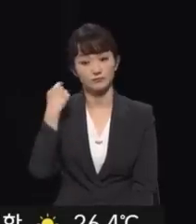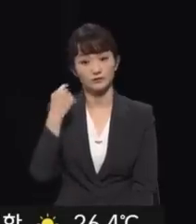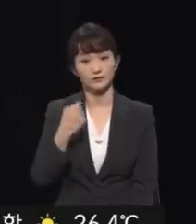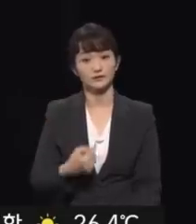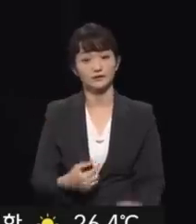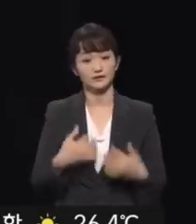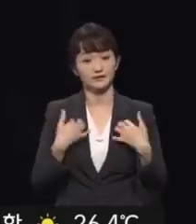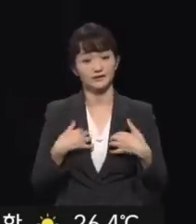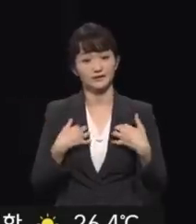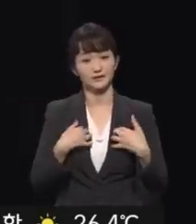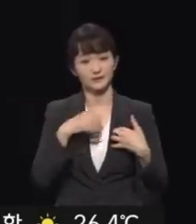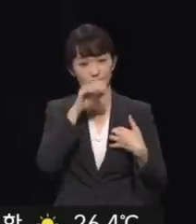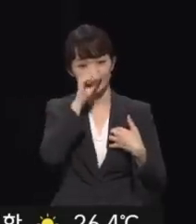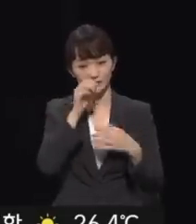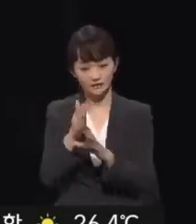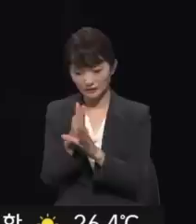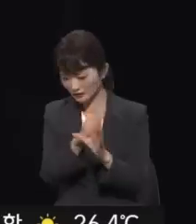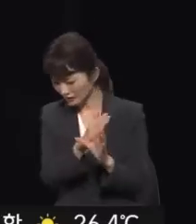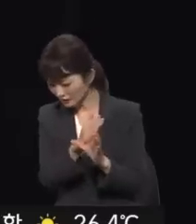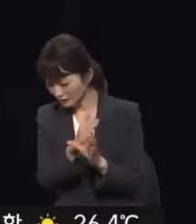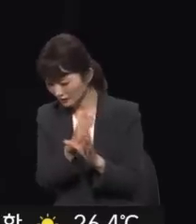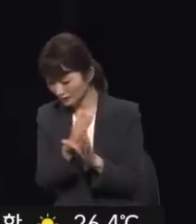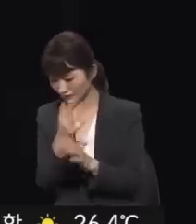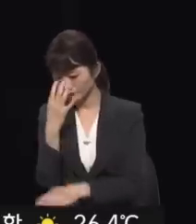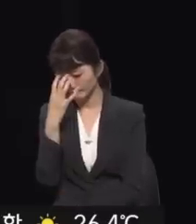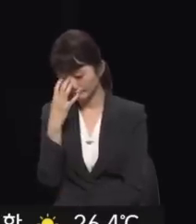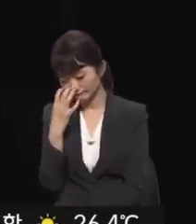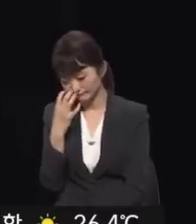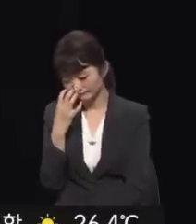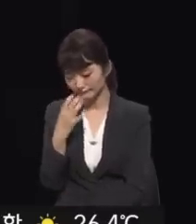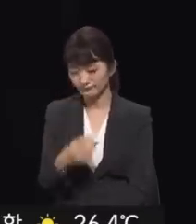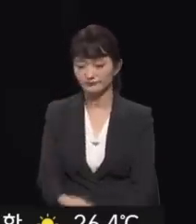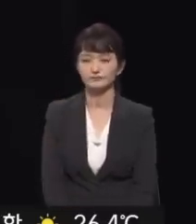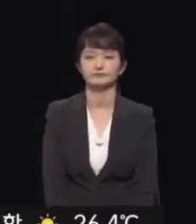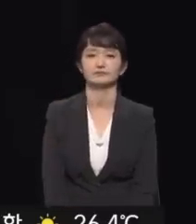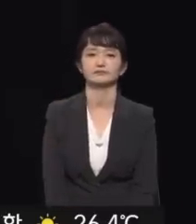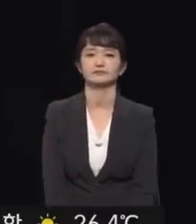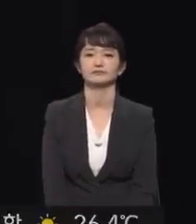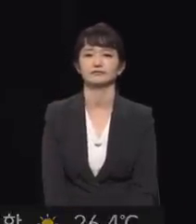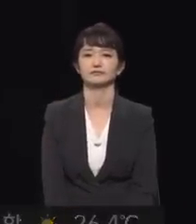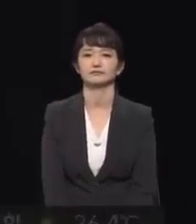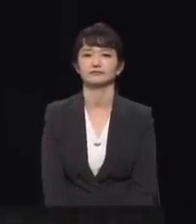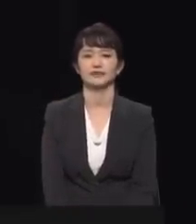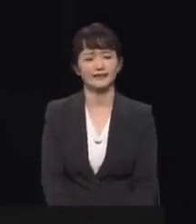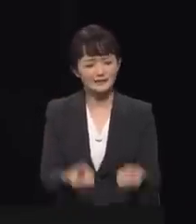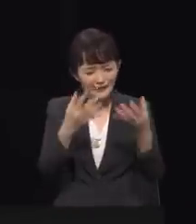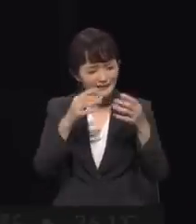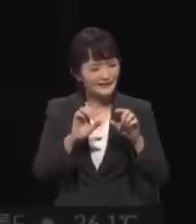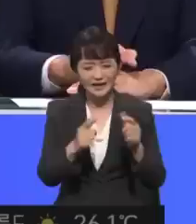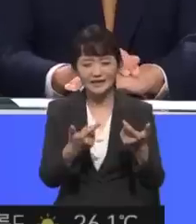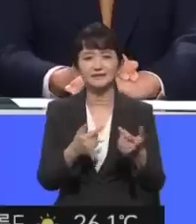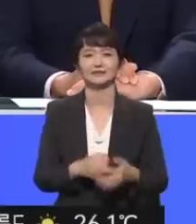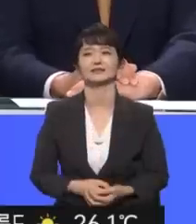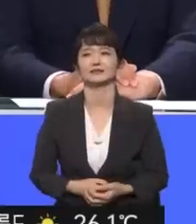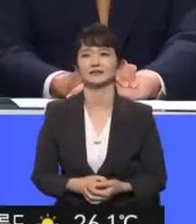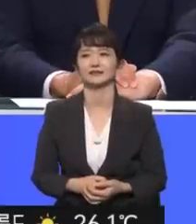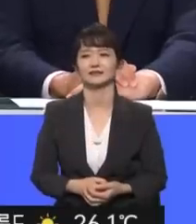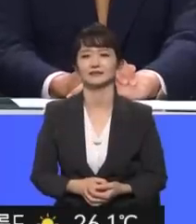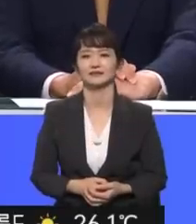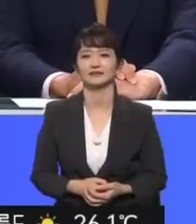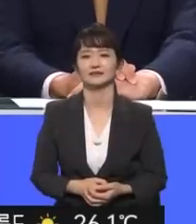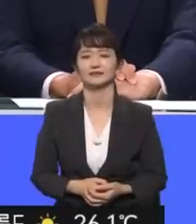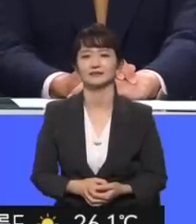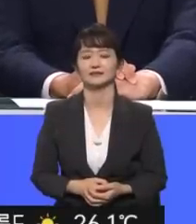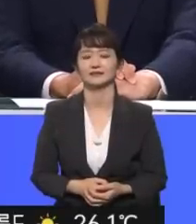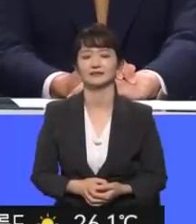였는데 오늘은 잔 테 그렇네요 아마 국민의 임 연찬회를 얘기하시는 것 같아요 전체가 아니라 그 해 그 찬 지 하려고 한 거야